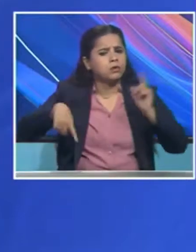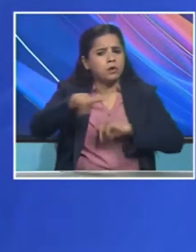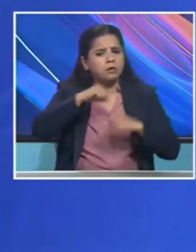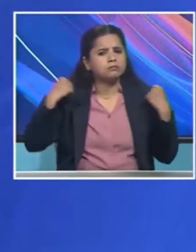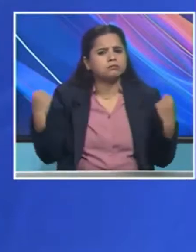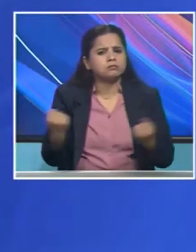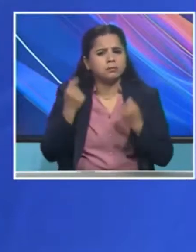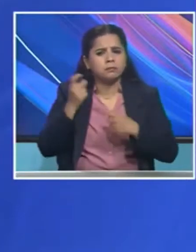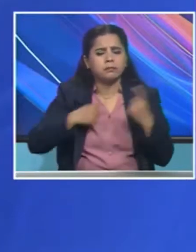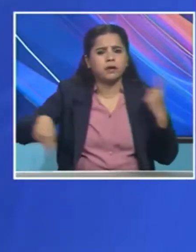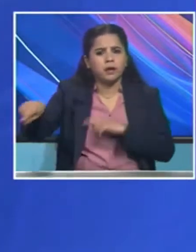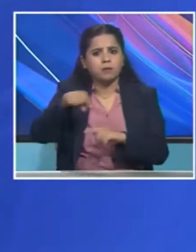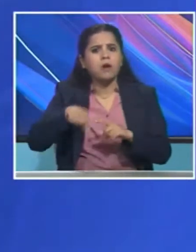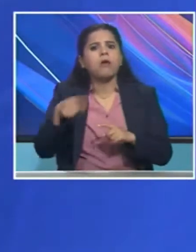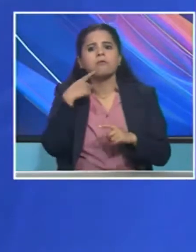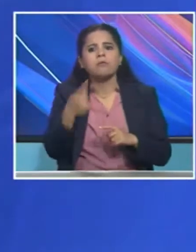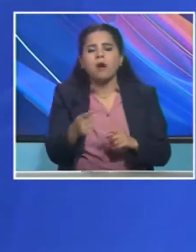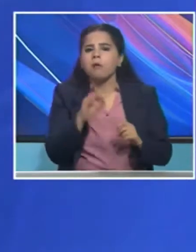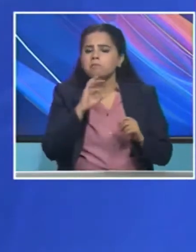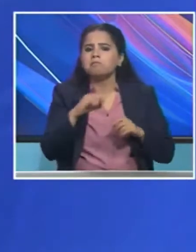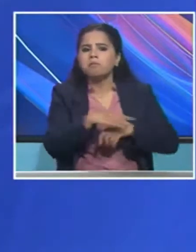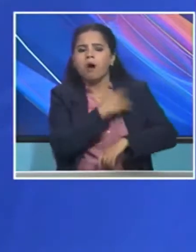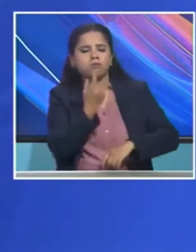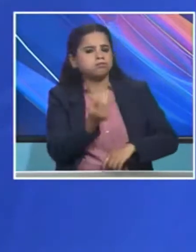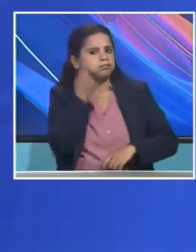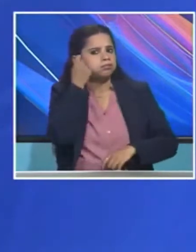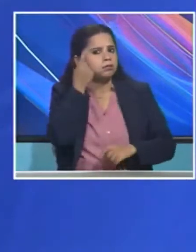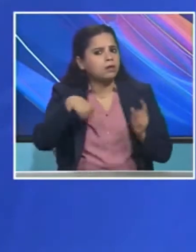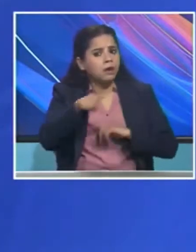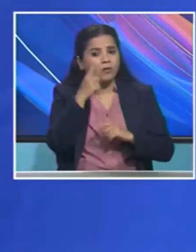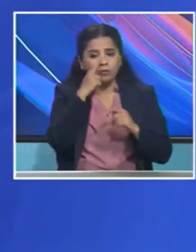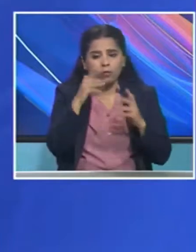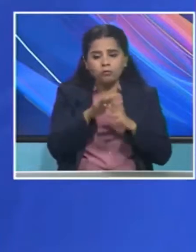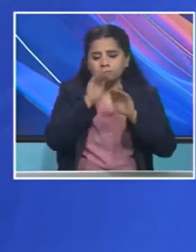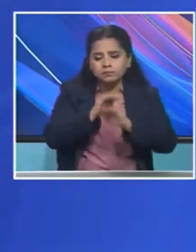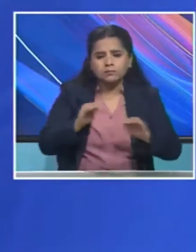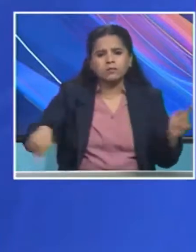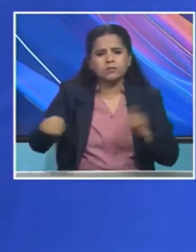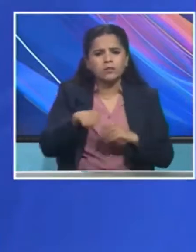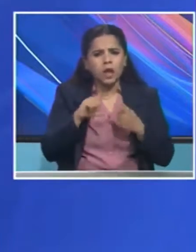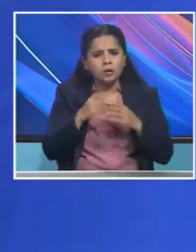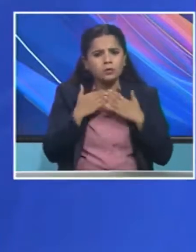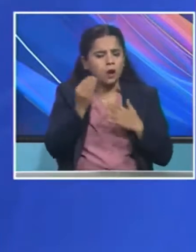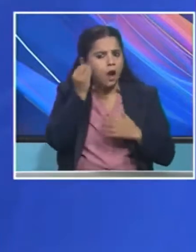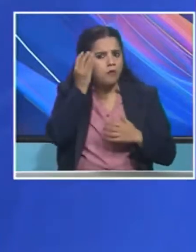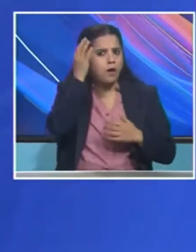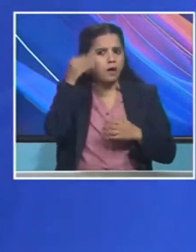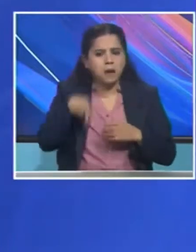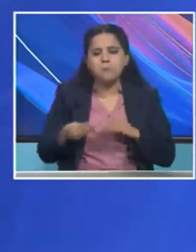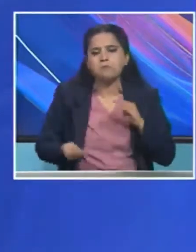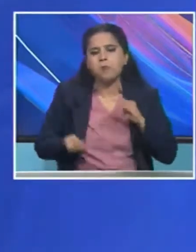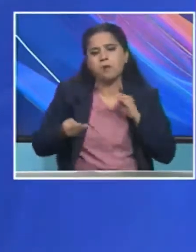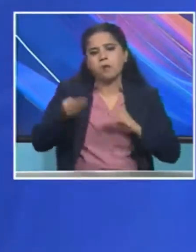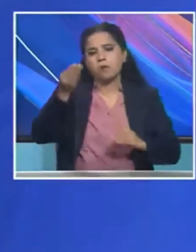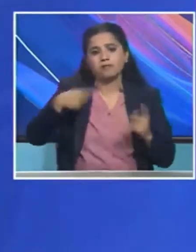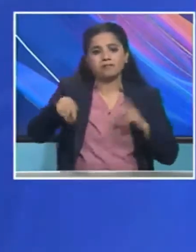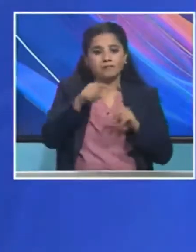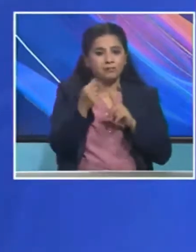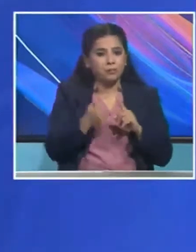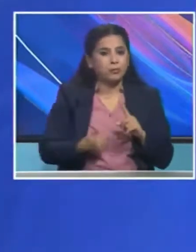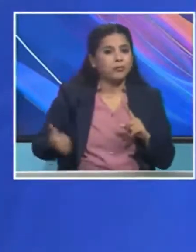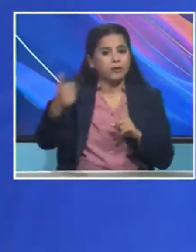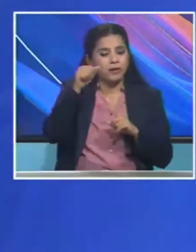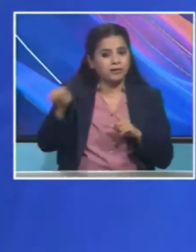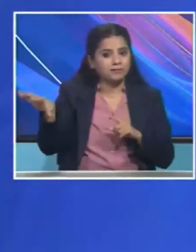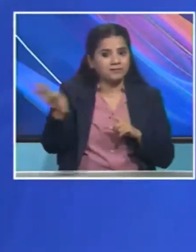का पूरे इलाके में अच्छा असर पड़ा और लड़कियों में शिक्षा के प्रति जागरूकता बढ़ती दिखाई पड़ रही है। जब राष्ट्रपति के चुनाव की